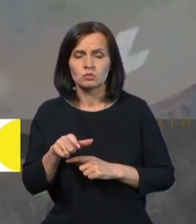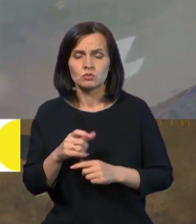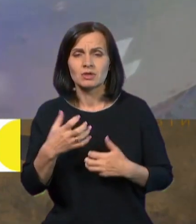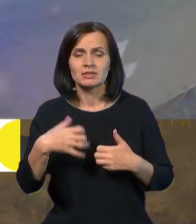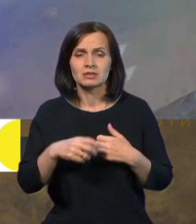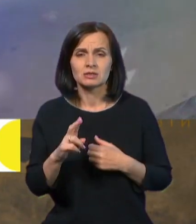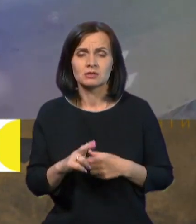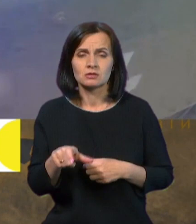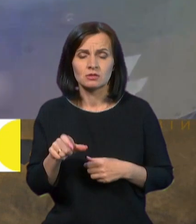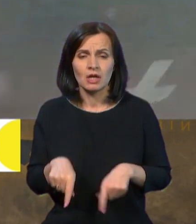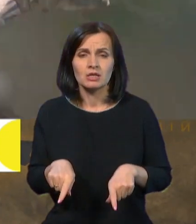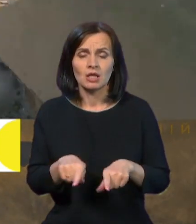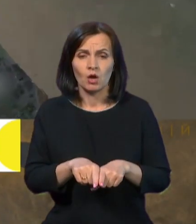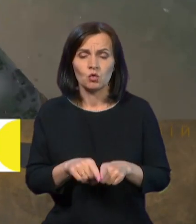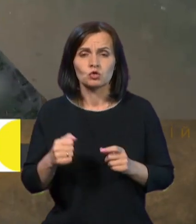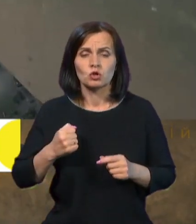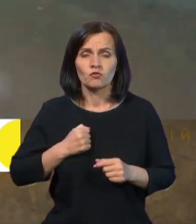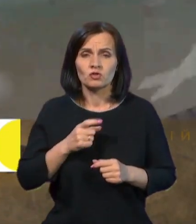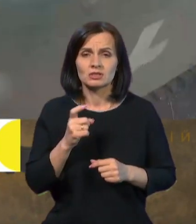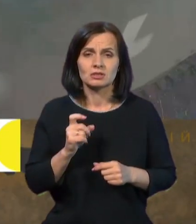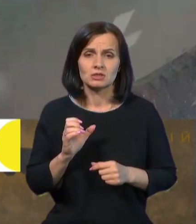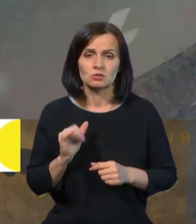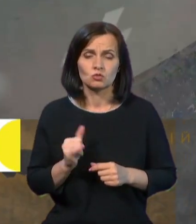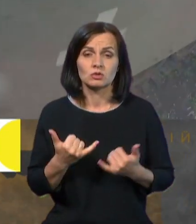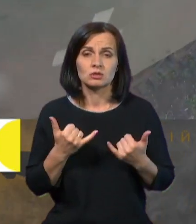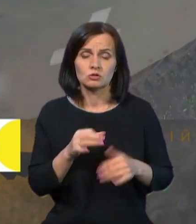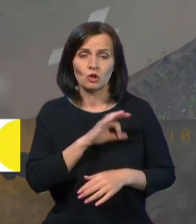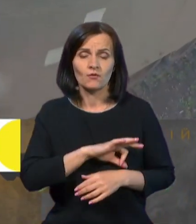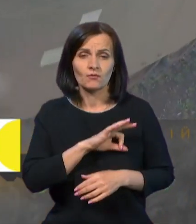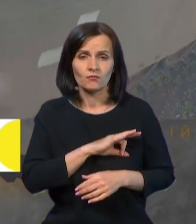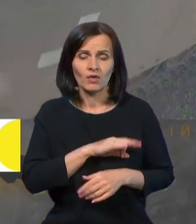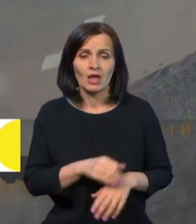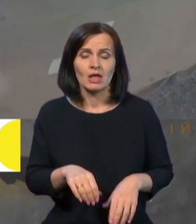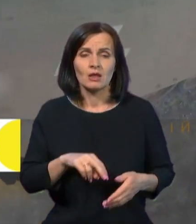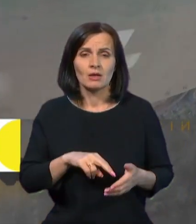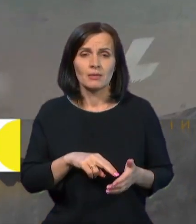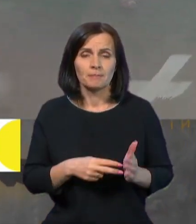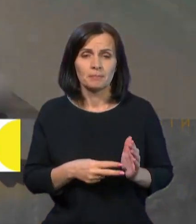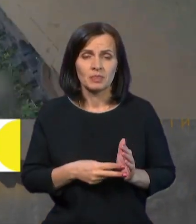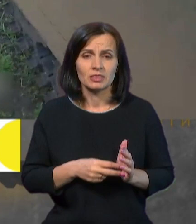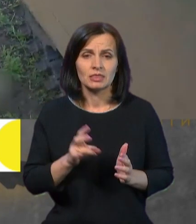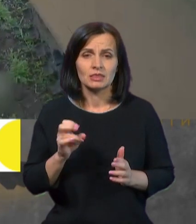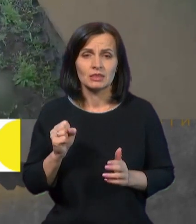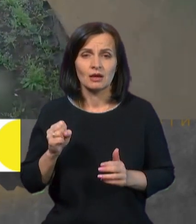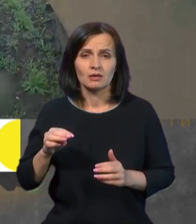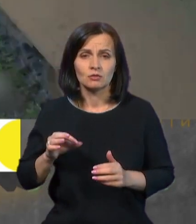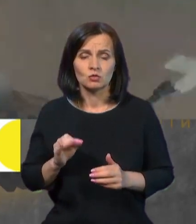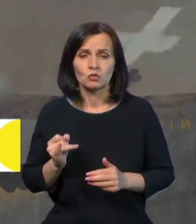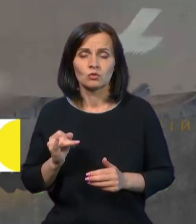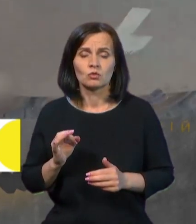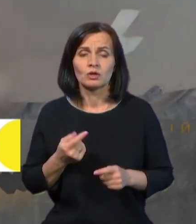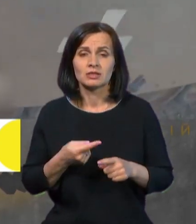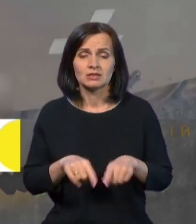чергу військовослужбовців Збройних Сил України. Наразі використовується тактика НАТО, це так званий каскадний